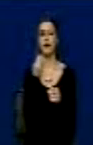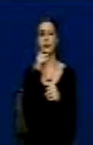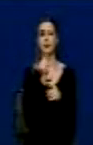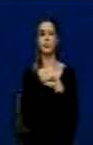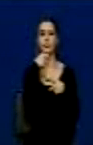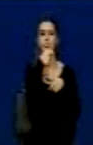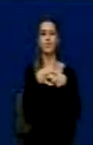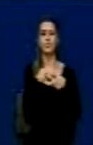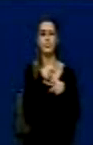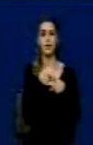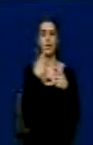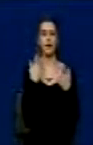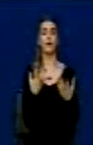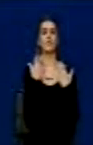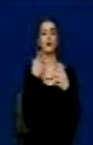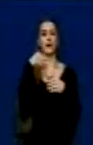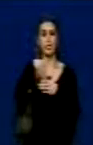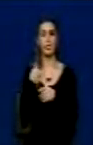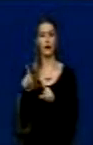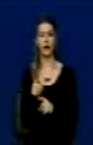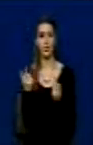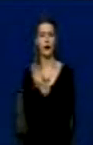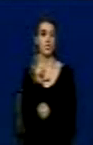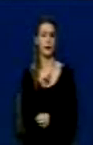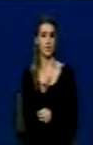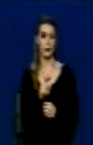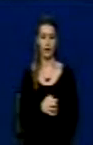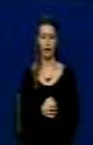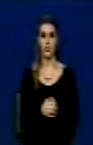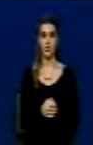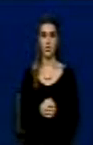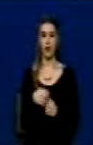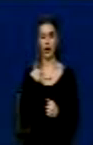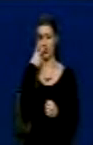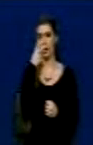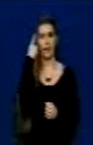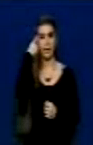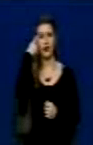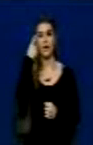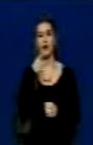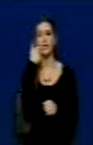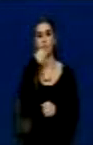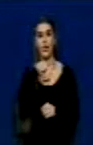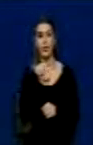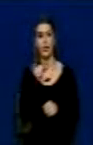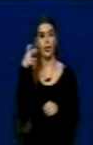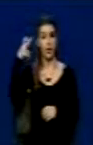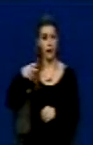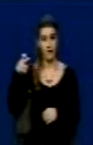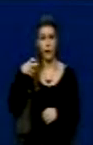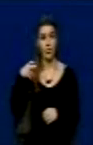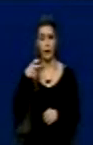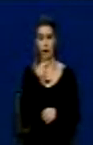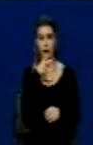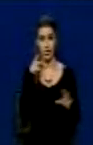lustrimit të realitetit që ekziston në Kosovë. Po ne e dim që në Bashkimin Evropian nuk